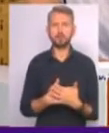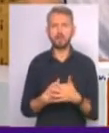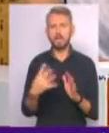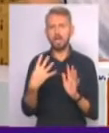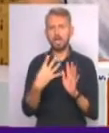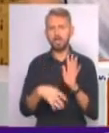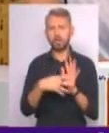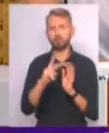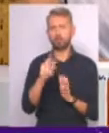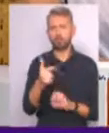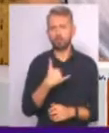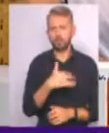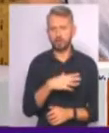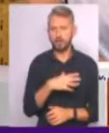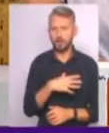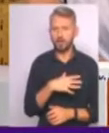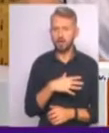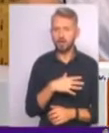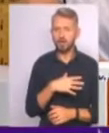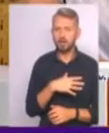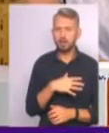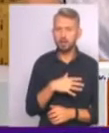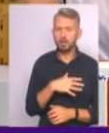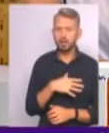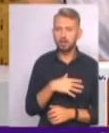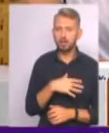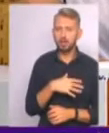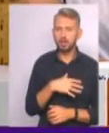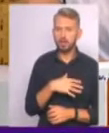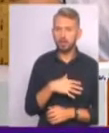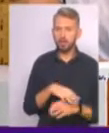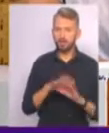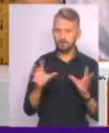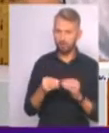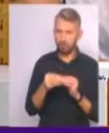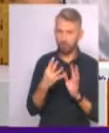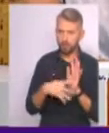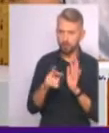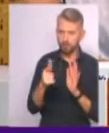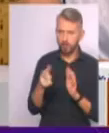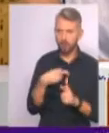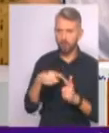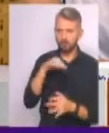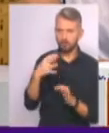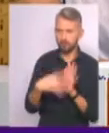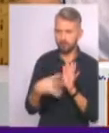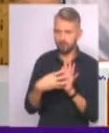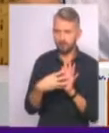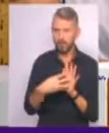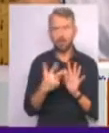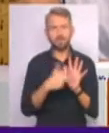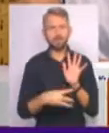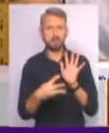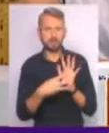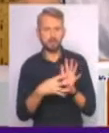90 кілограм. Це надмір, надмірної більше 90? Чи всього? Всього. Ну, скажімо так, 89, я думаю, це